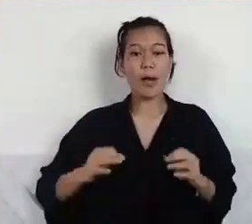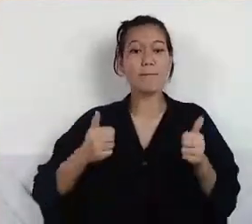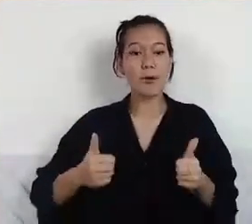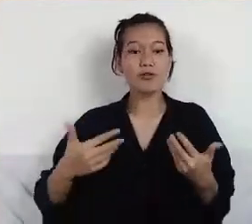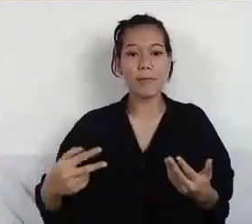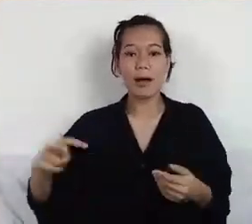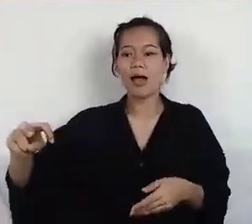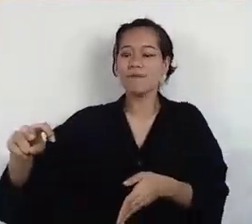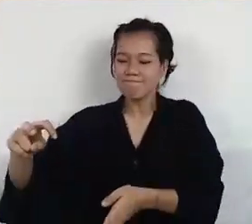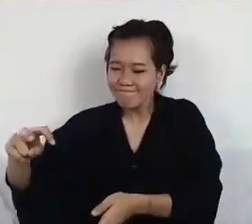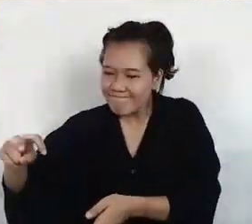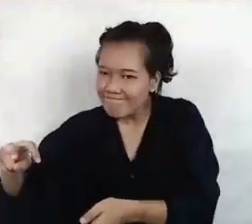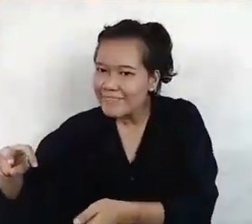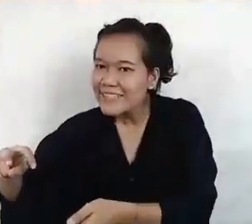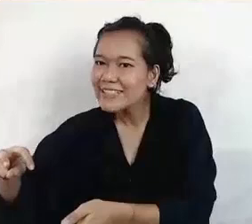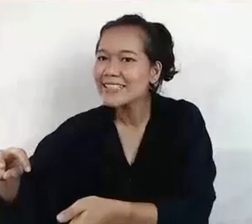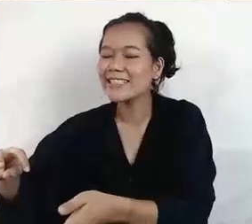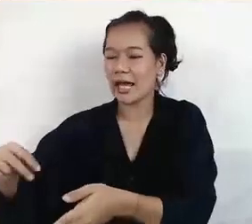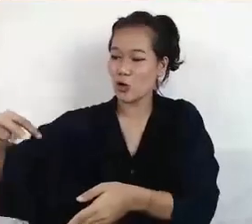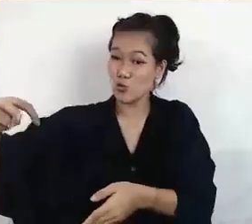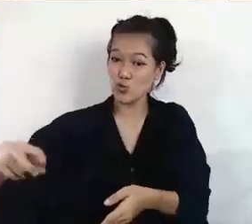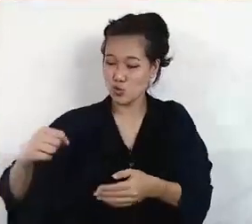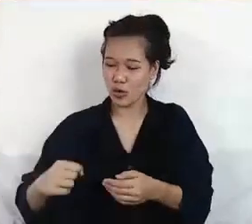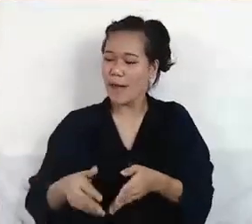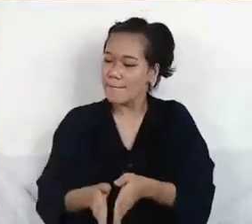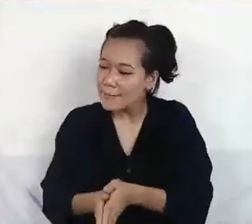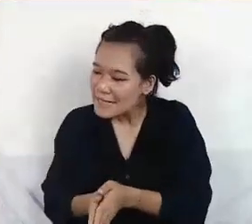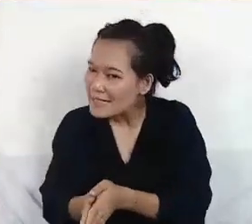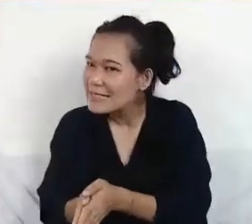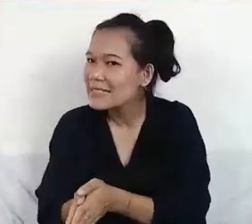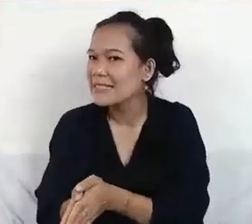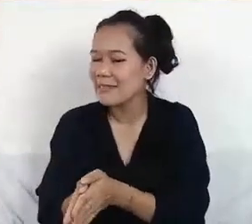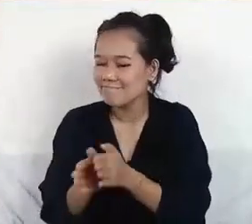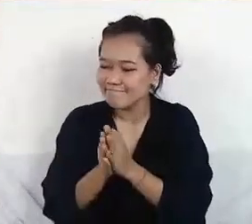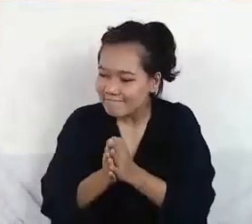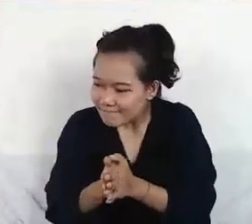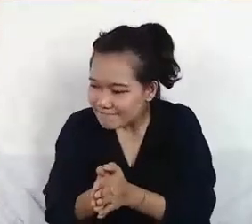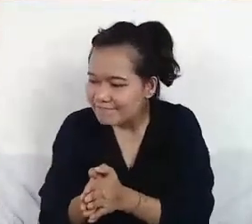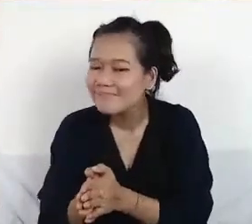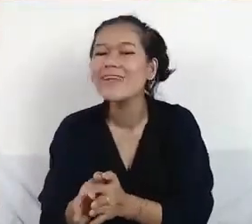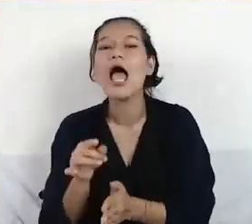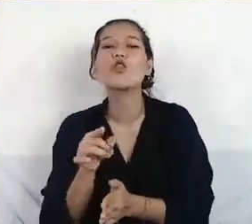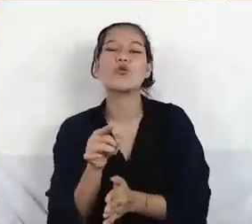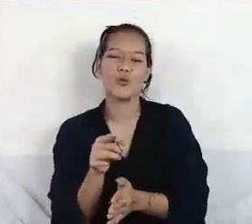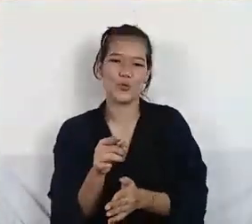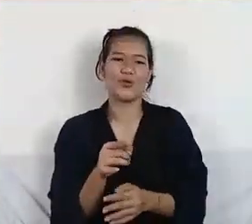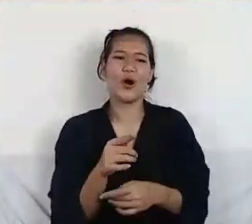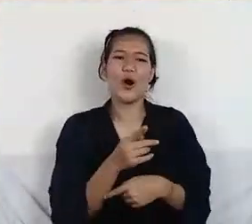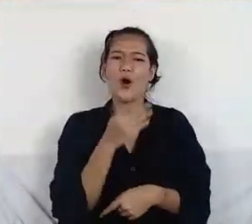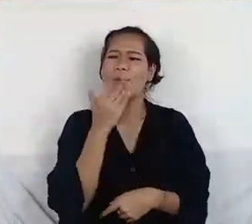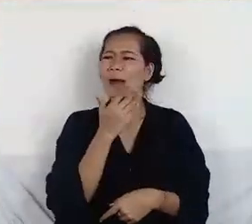saya berjalan sambil berduduk. Permisi. Itu unggah-ungguh, Bu. Nah, bahasa Manadonya apa, Bu?